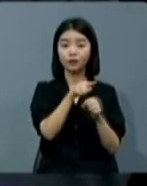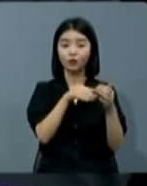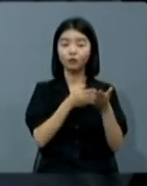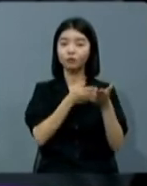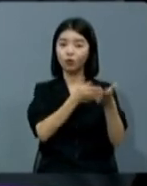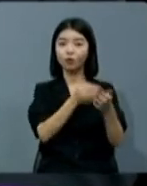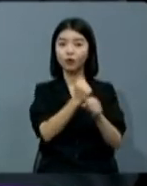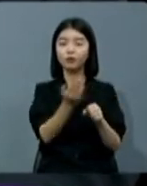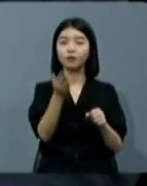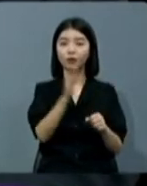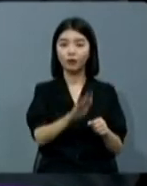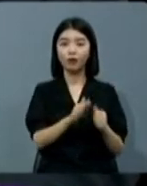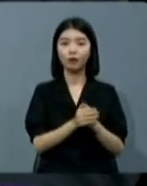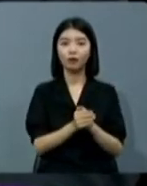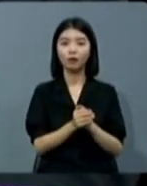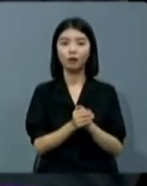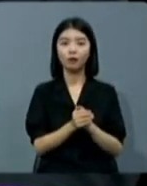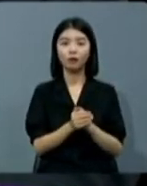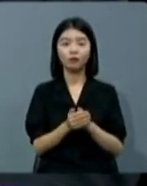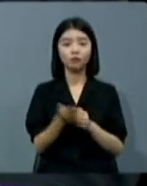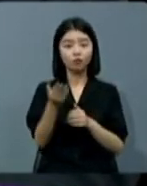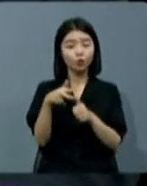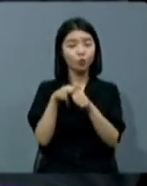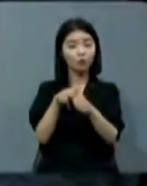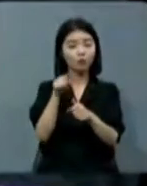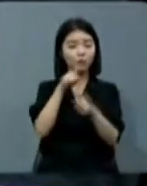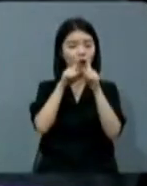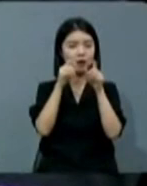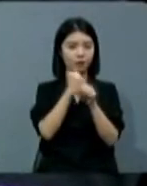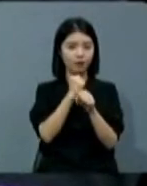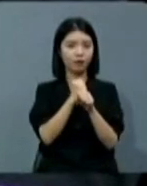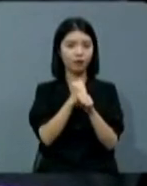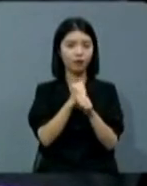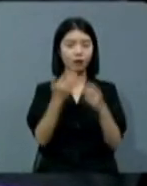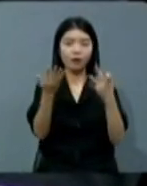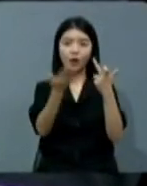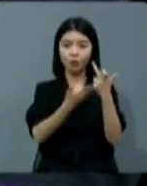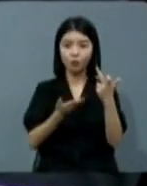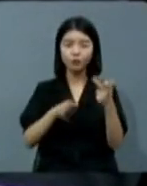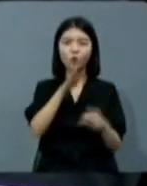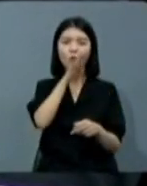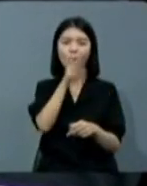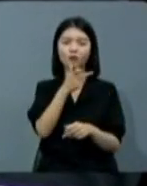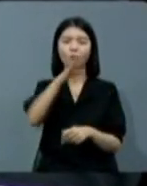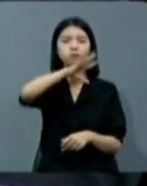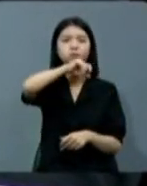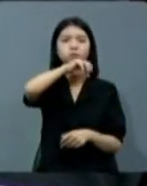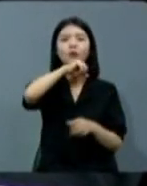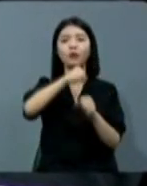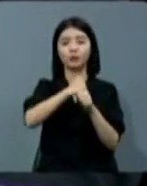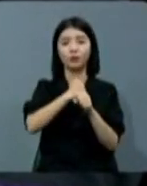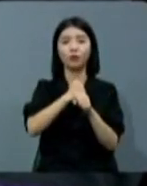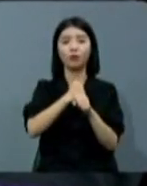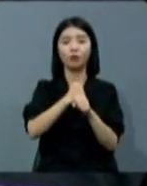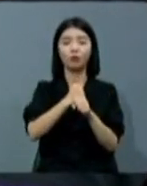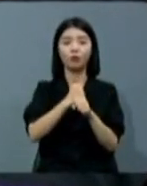의견을 말씀하셨는데, 홍 후보님께서 그 말씀을 하시니까 강원도에서 굉장히 크게 반발을 해서 예.